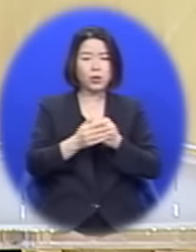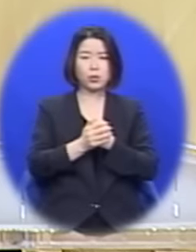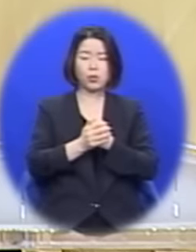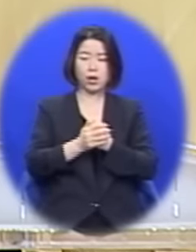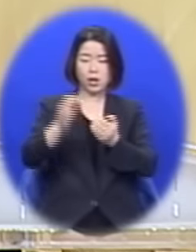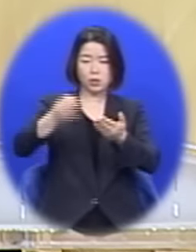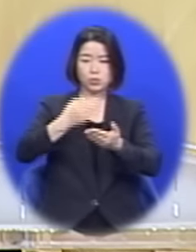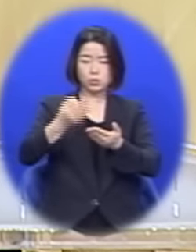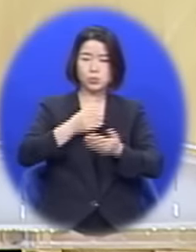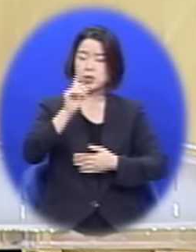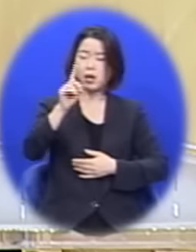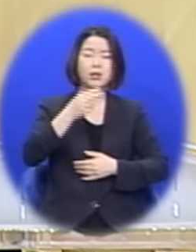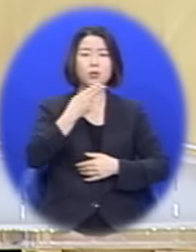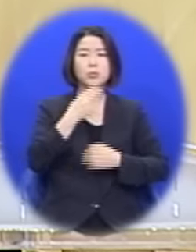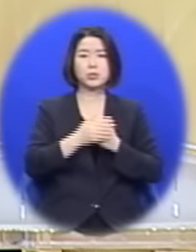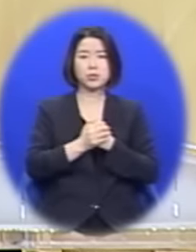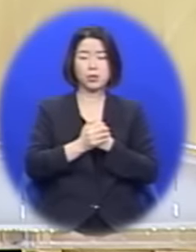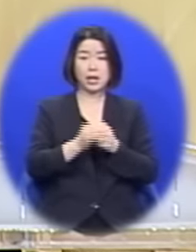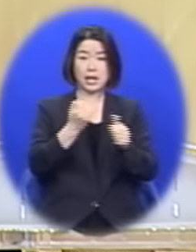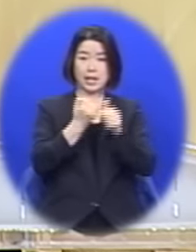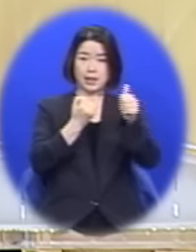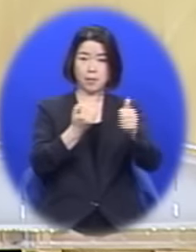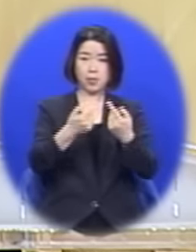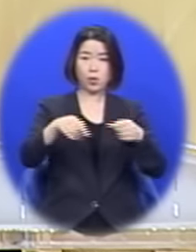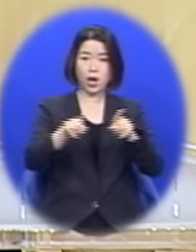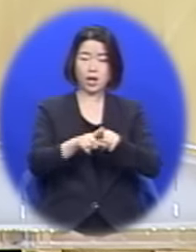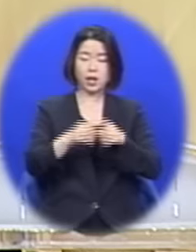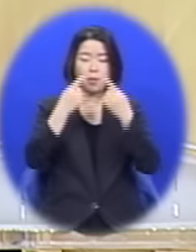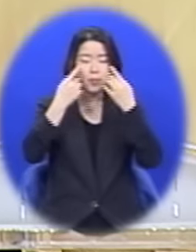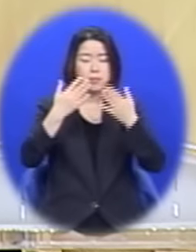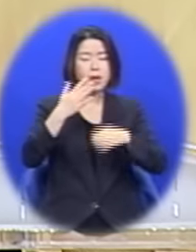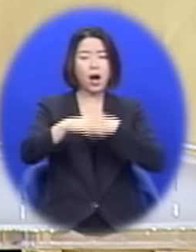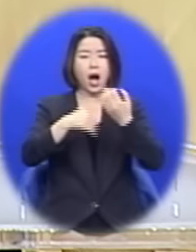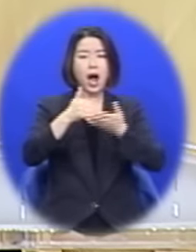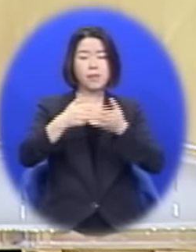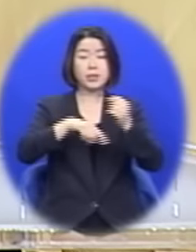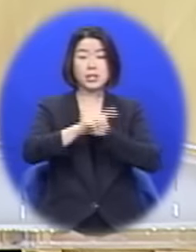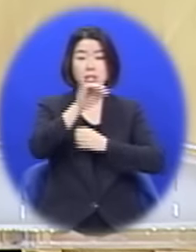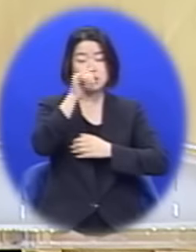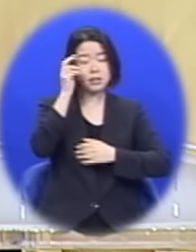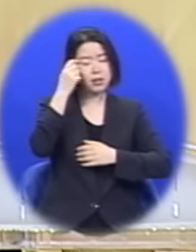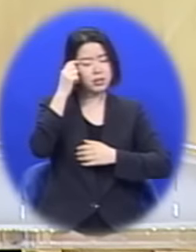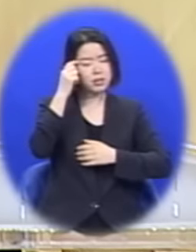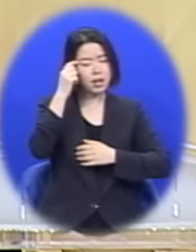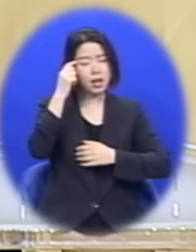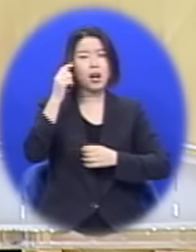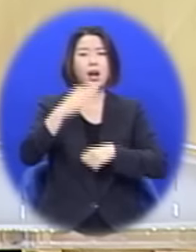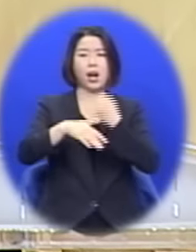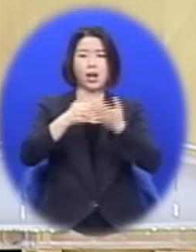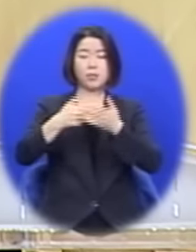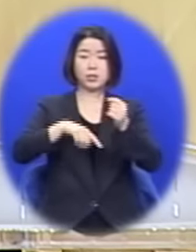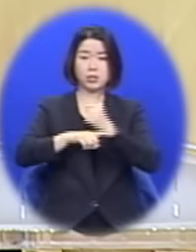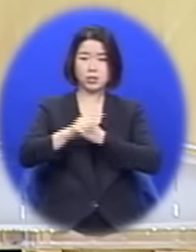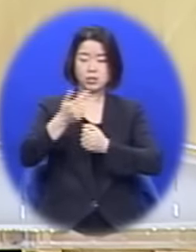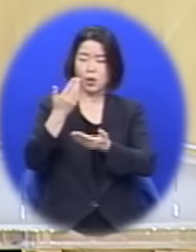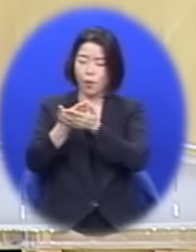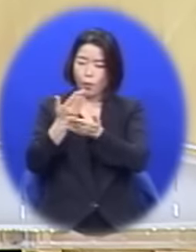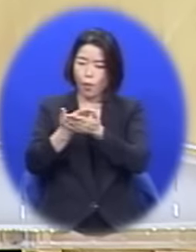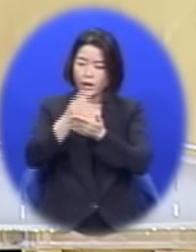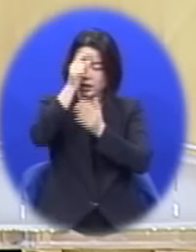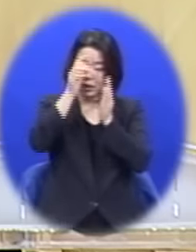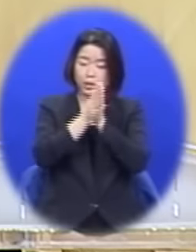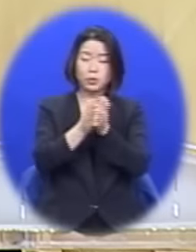어려워졌습니다. 남편과 함께 분명 하나님 뜻이 있을 것이다 하고 하나님의 뜻을 구하는 기도를 하기